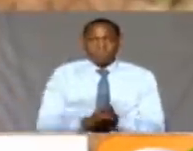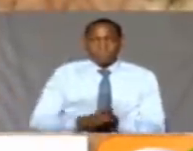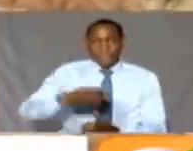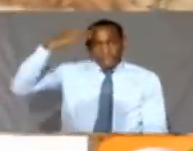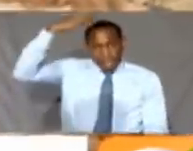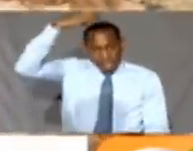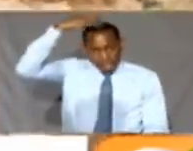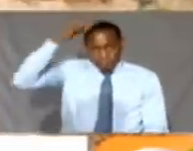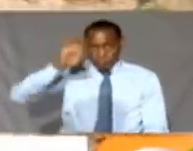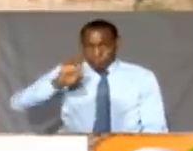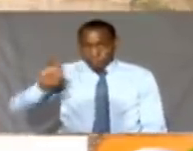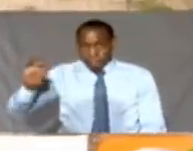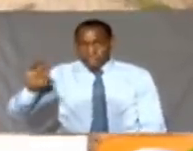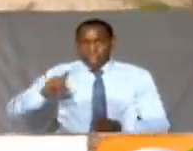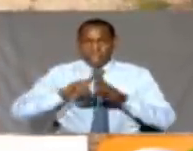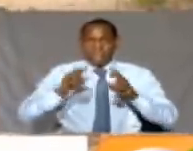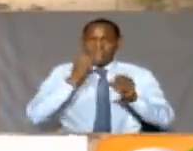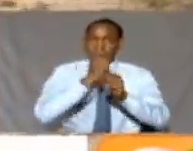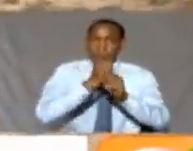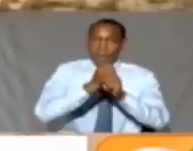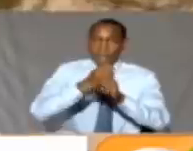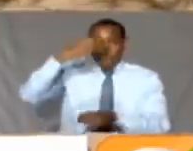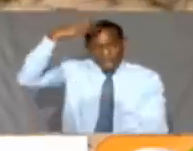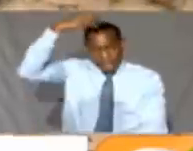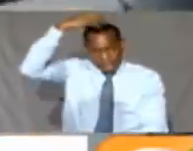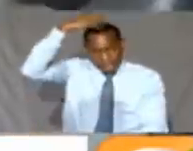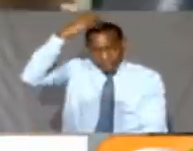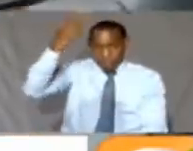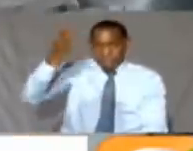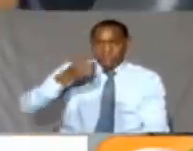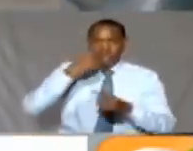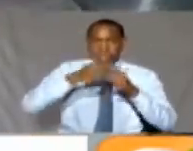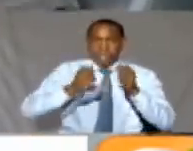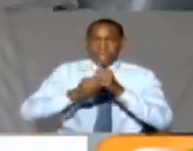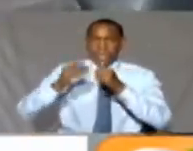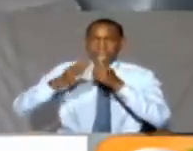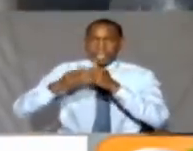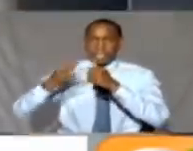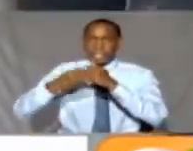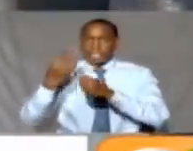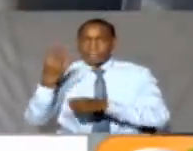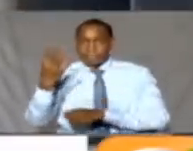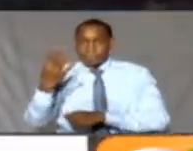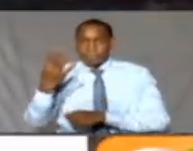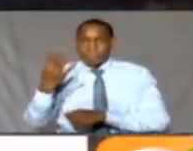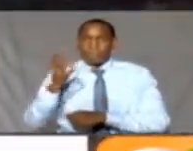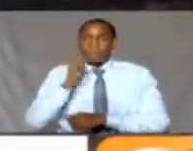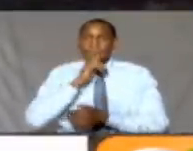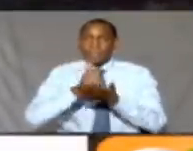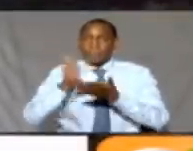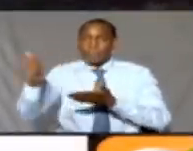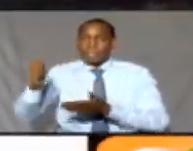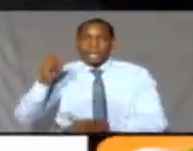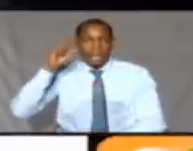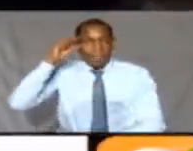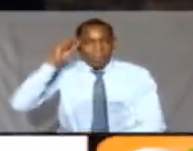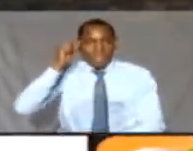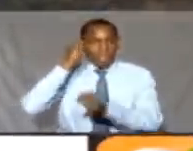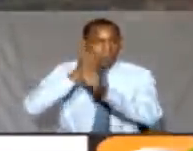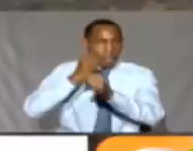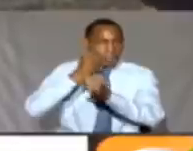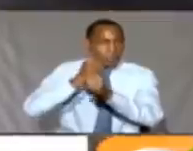East. Nimeanzia kazi Lamu 1984. Nikatoka nikapostiwa Mombasa, nikafanya